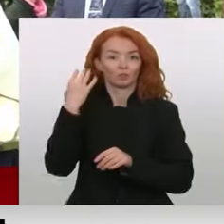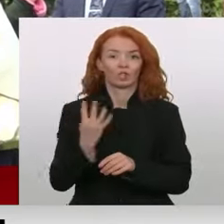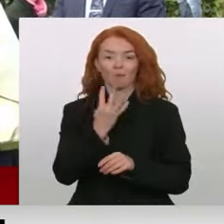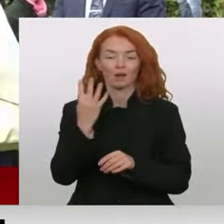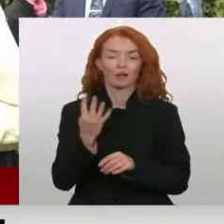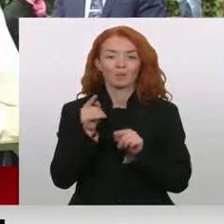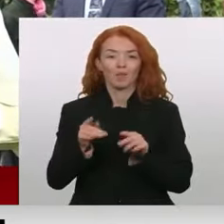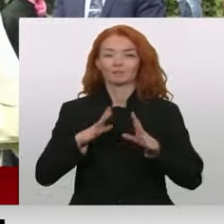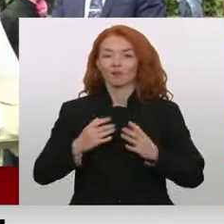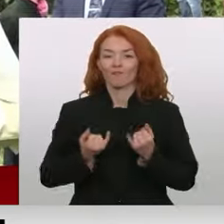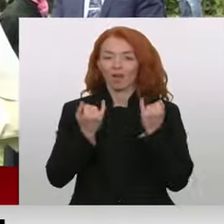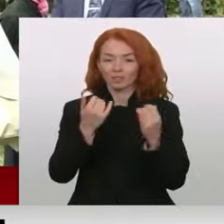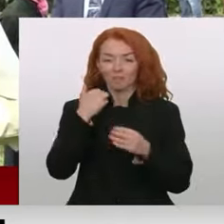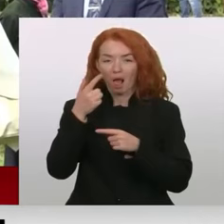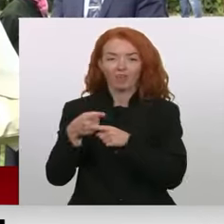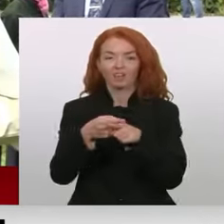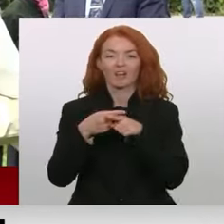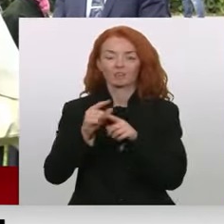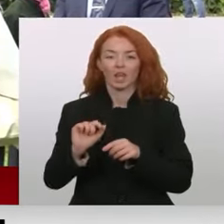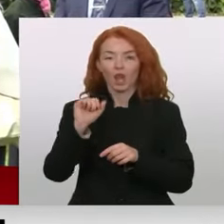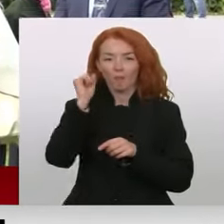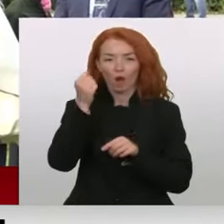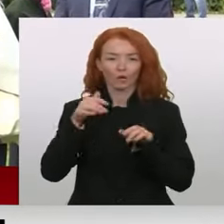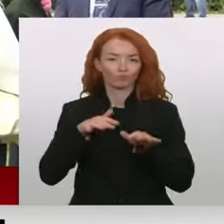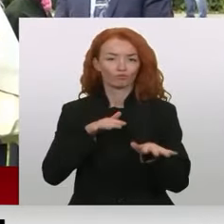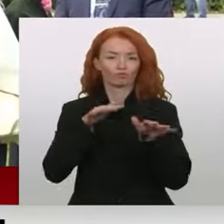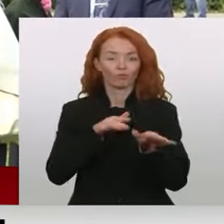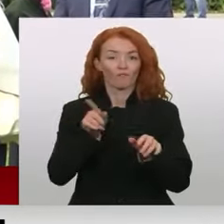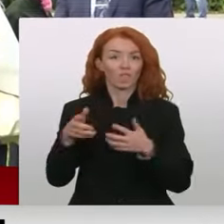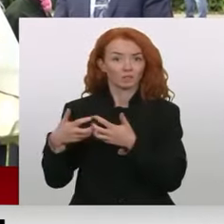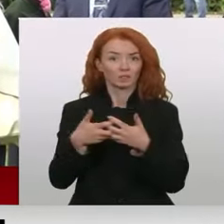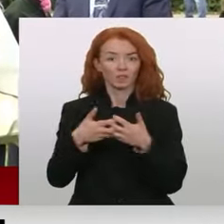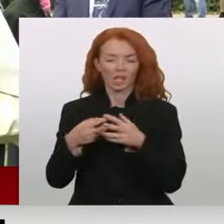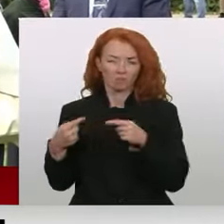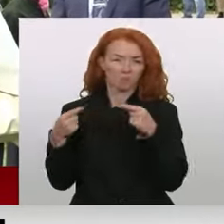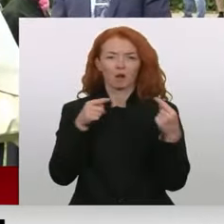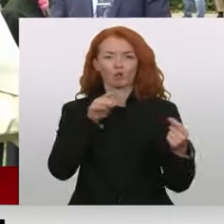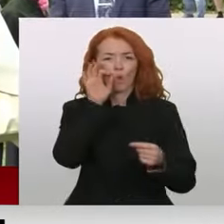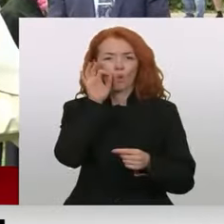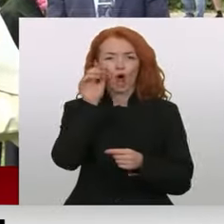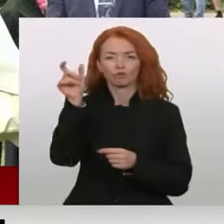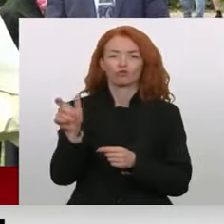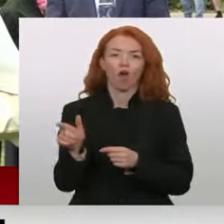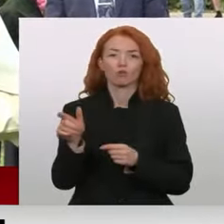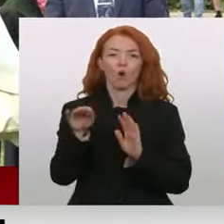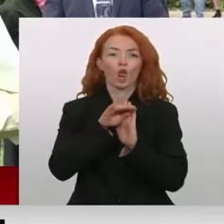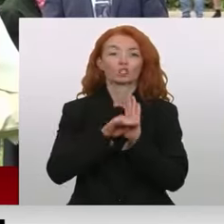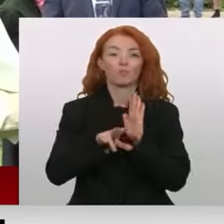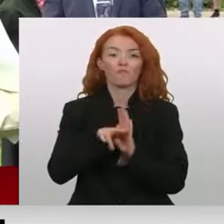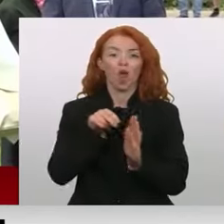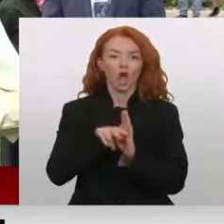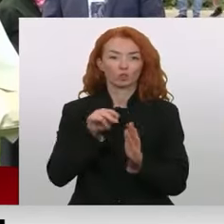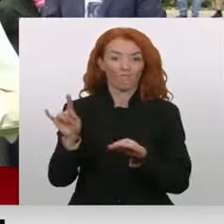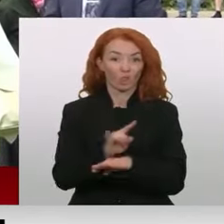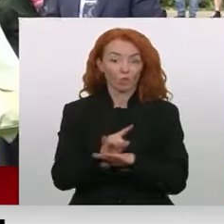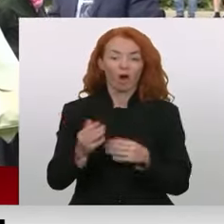bija veltīts Baltkrievijas demokrātiskajai kustībai, kas tajā brīdī cīnījās pret Lukašenko režīmu vēlēšanu viltošanu.